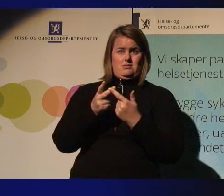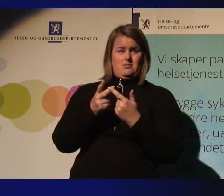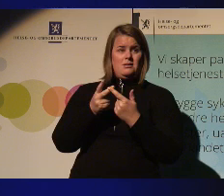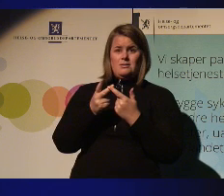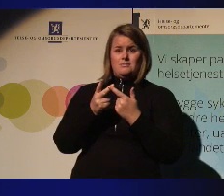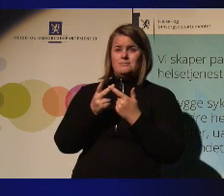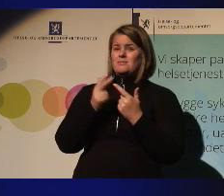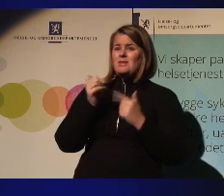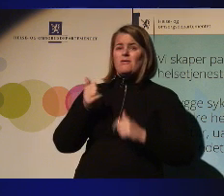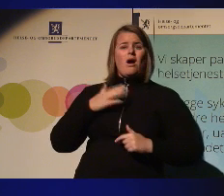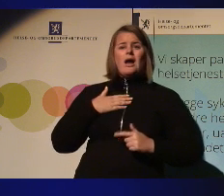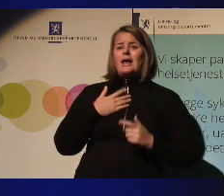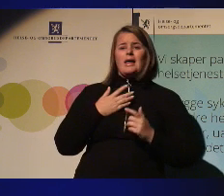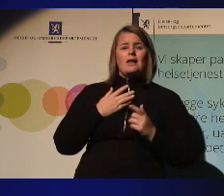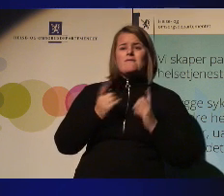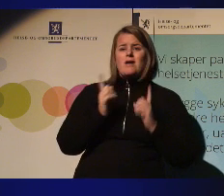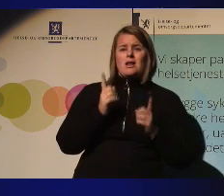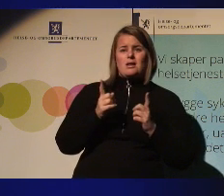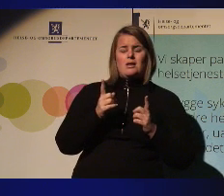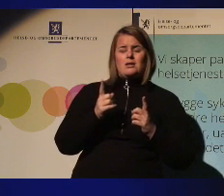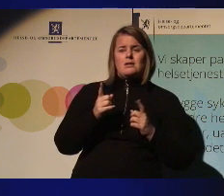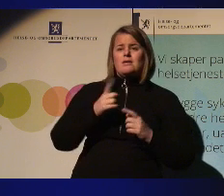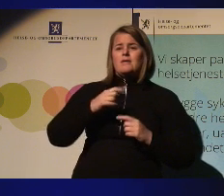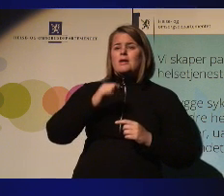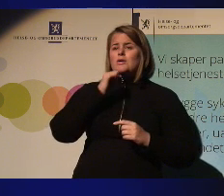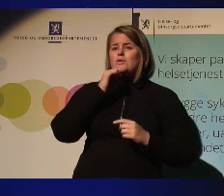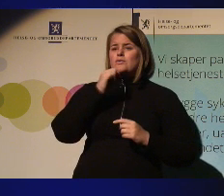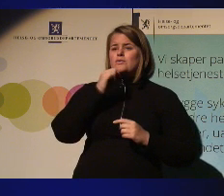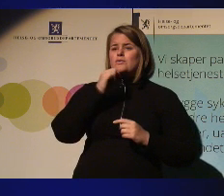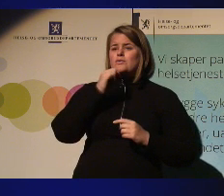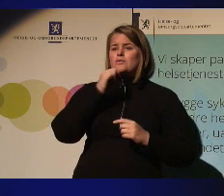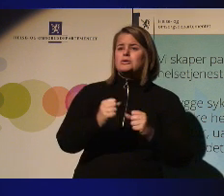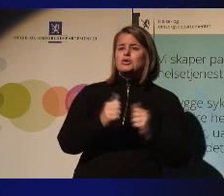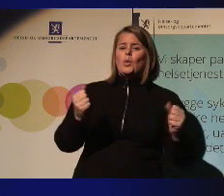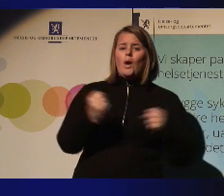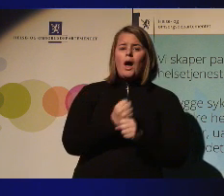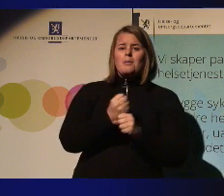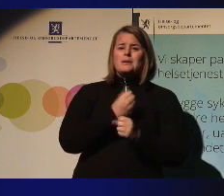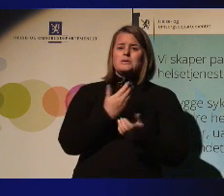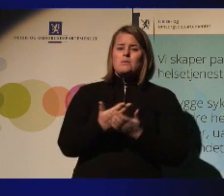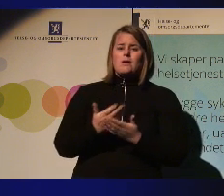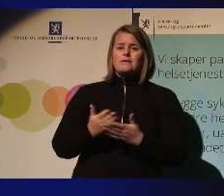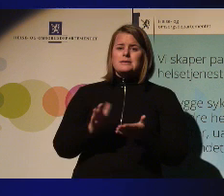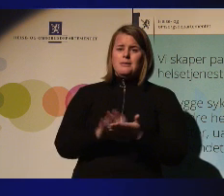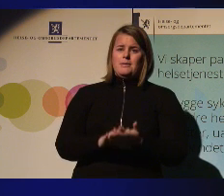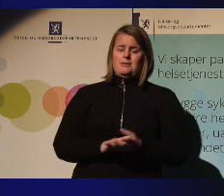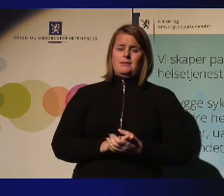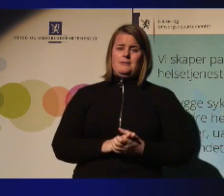at vi faktisk gjør denne store arbeidsoppgaven sammen. Og så